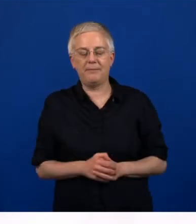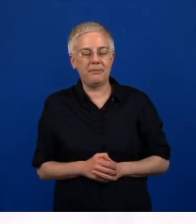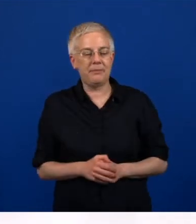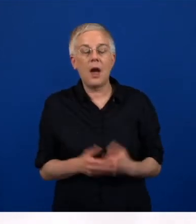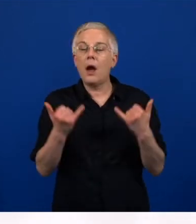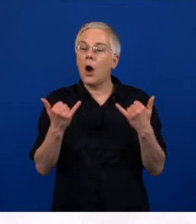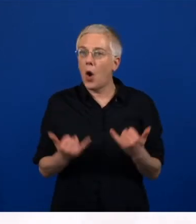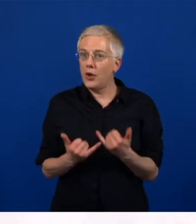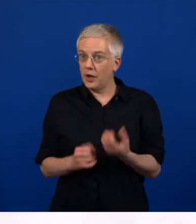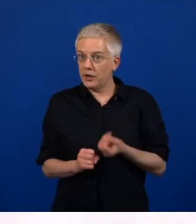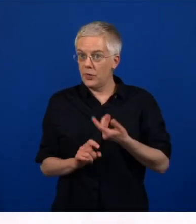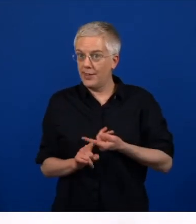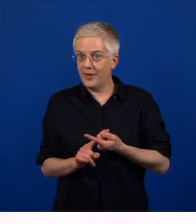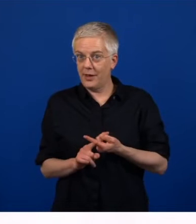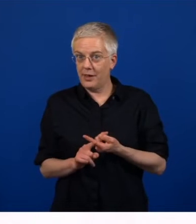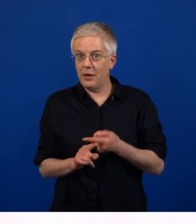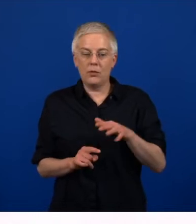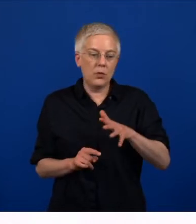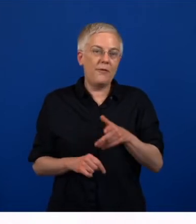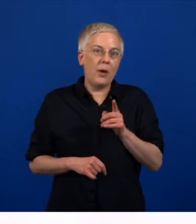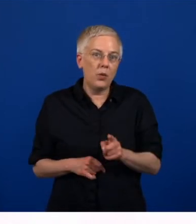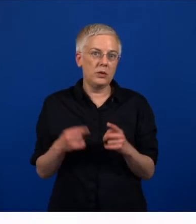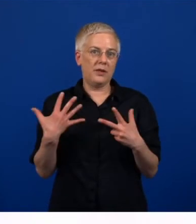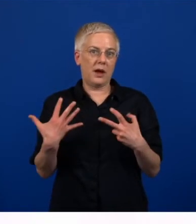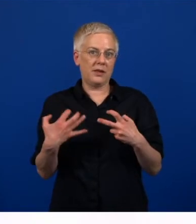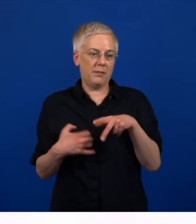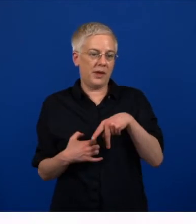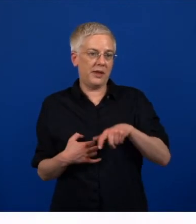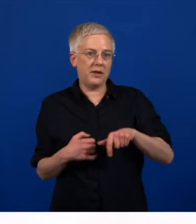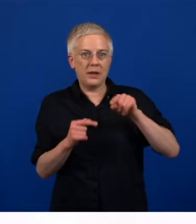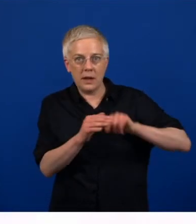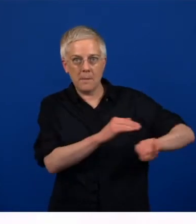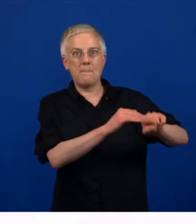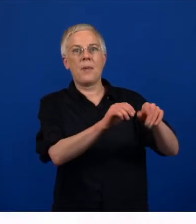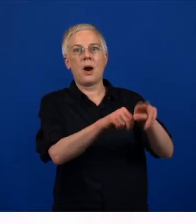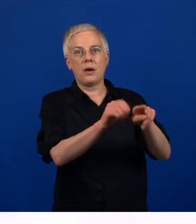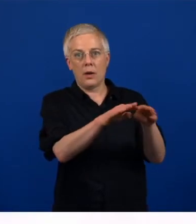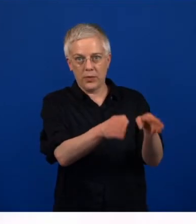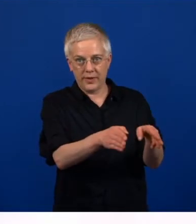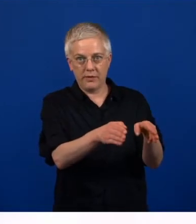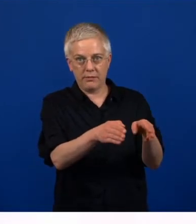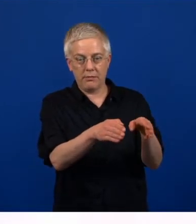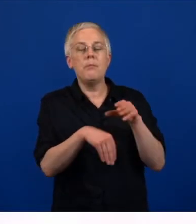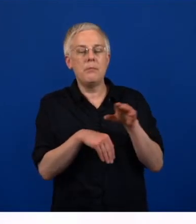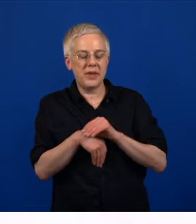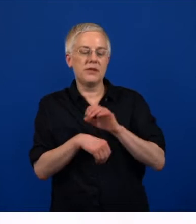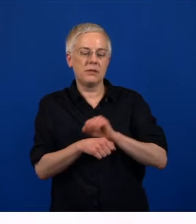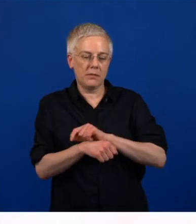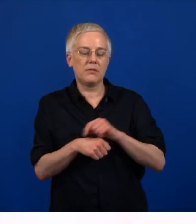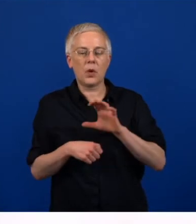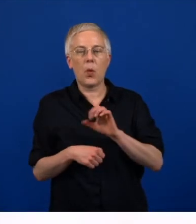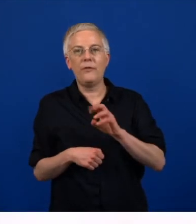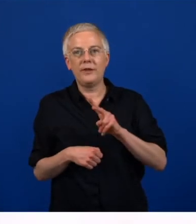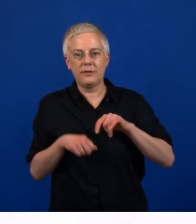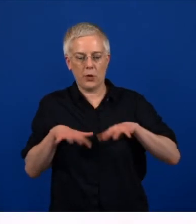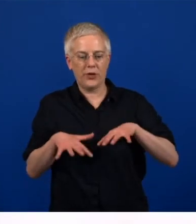mit der Diagnose Covid-19. Wir aber in Hamburg mittlerweile über 4.300